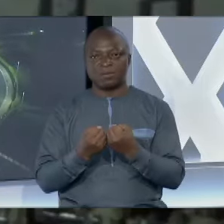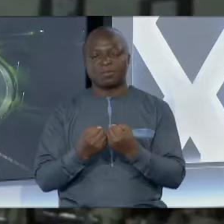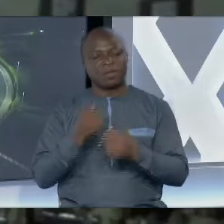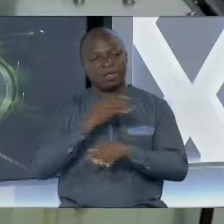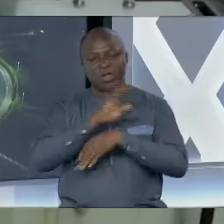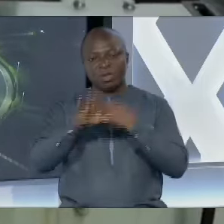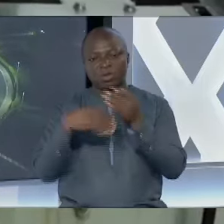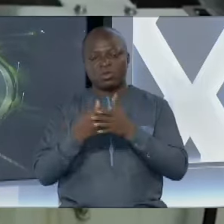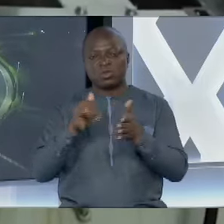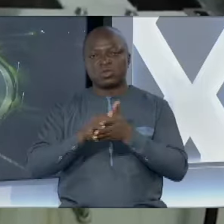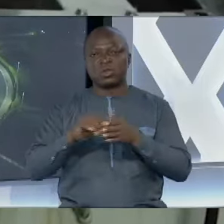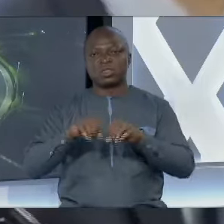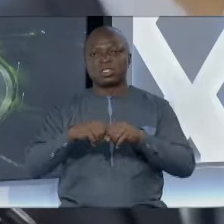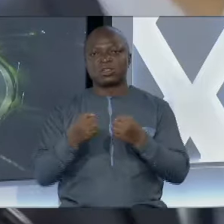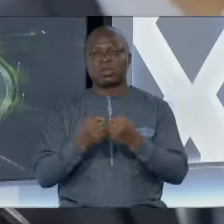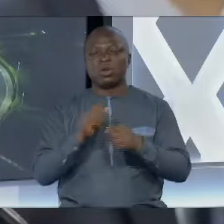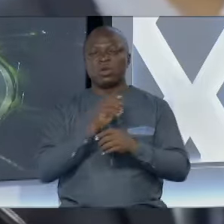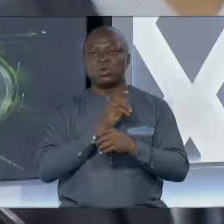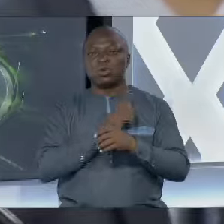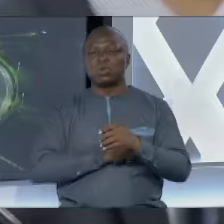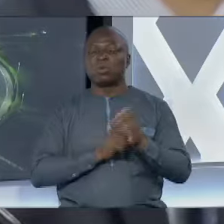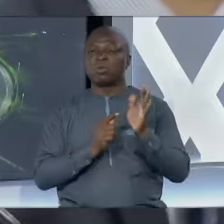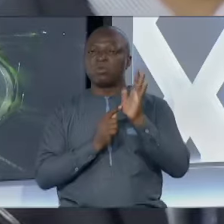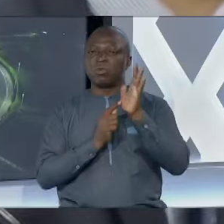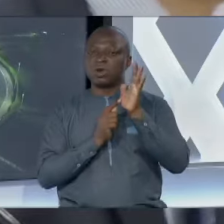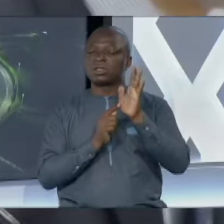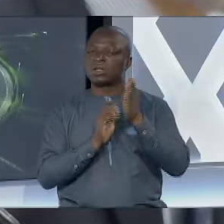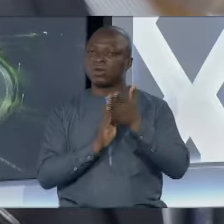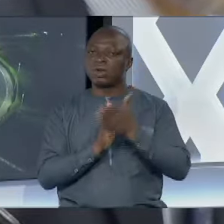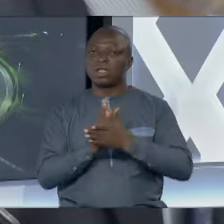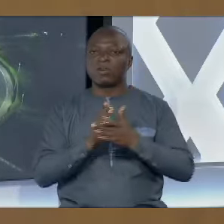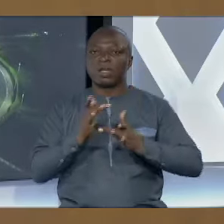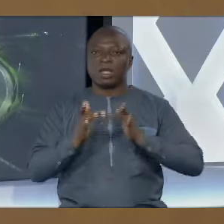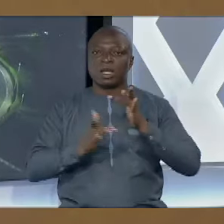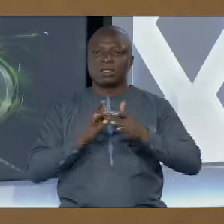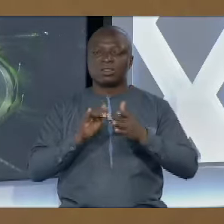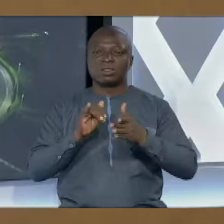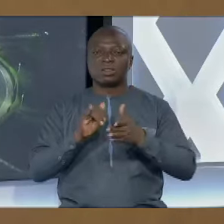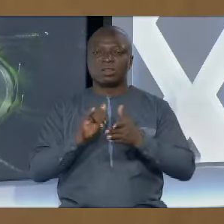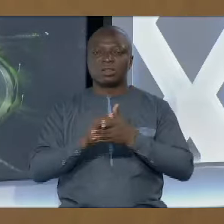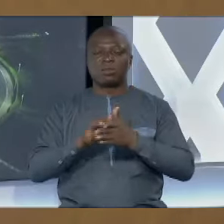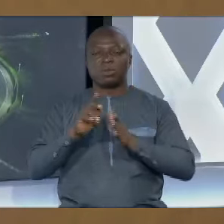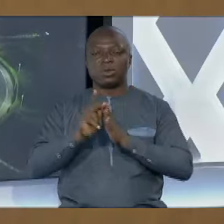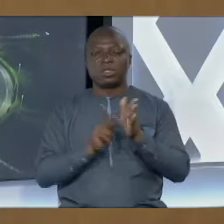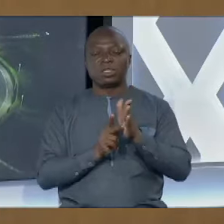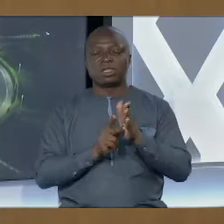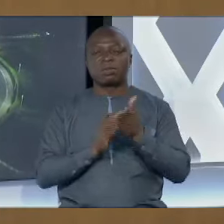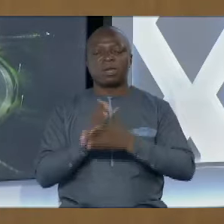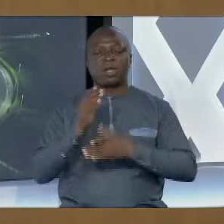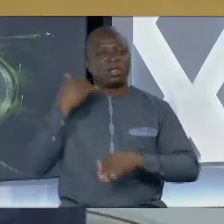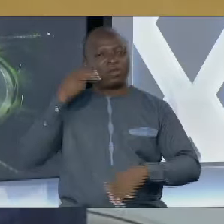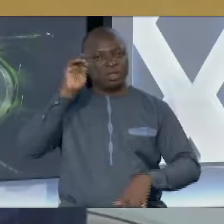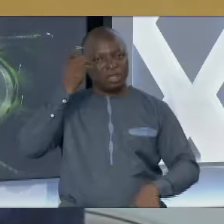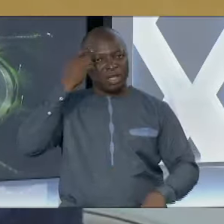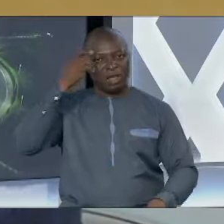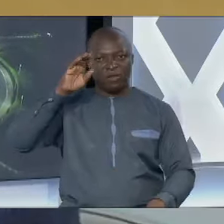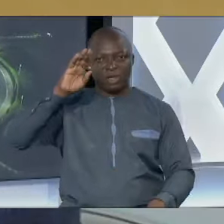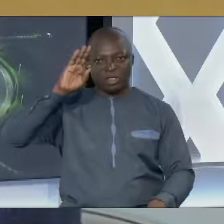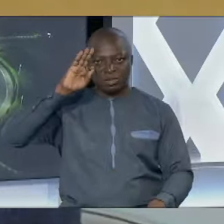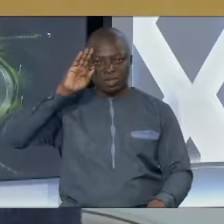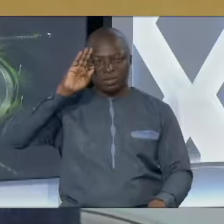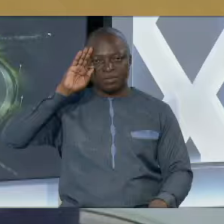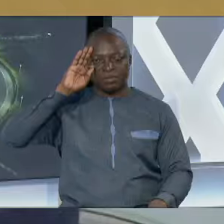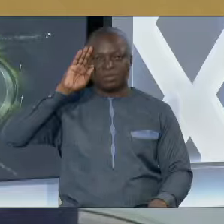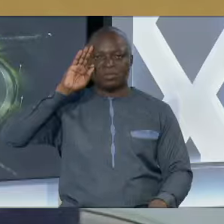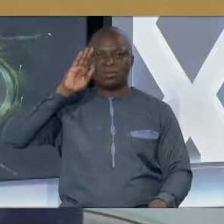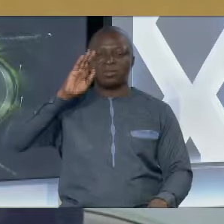tous ces secteurs, le Togo fait bonne figure grâce à la qualité de la politique extérieure prônée par le chef de l'État Faure-Esso Zibnagnya